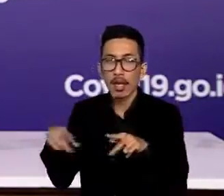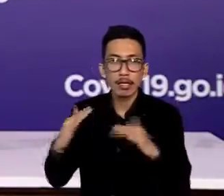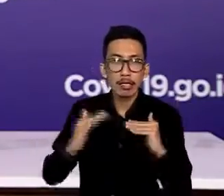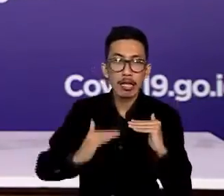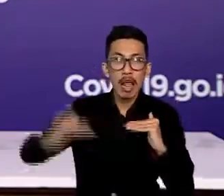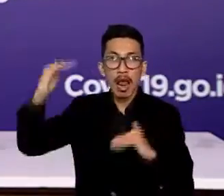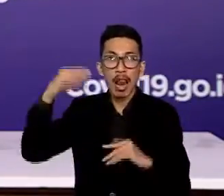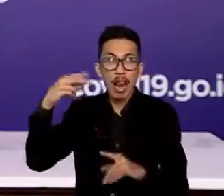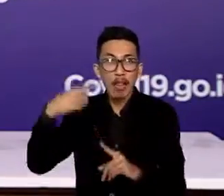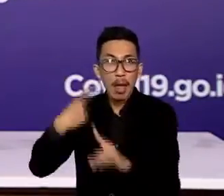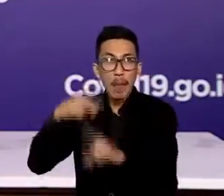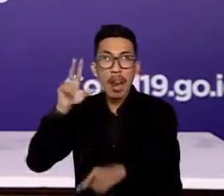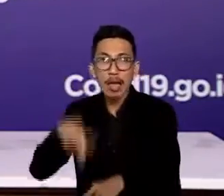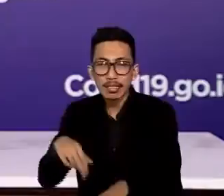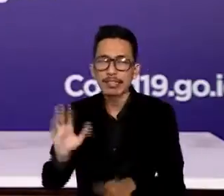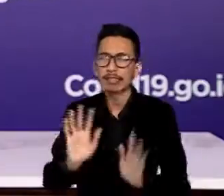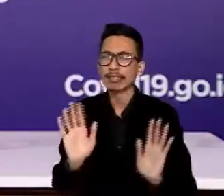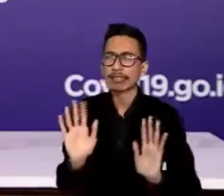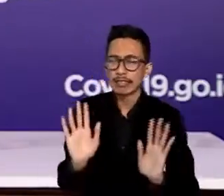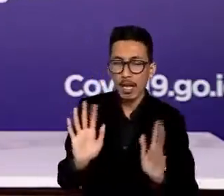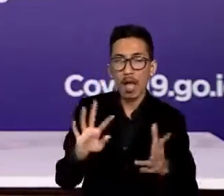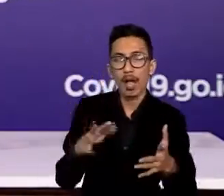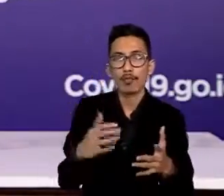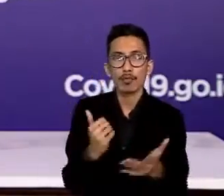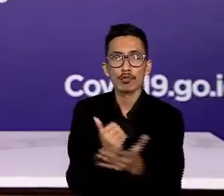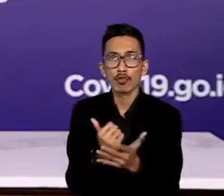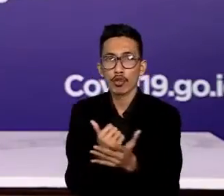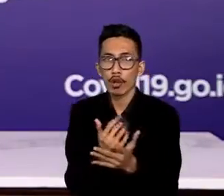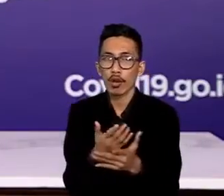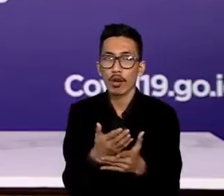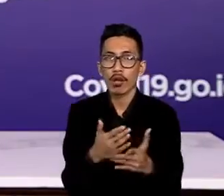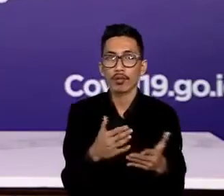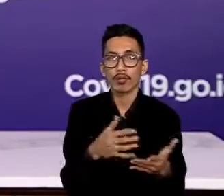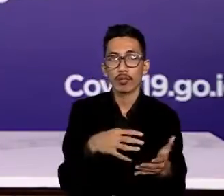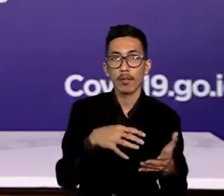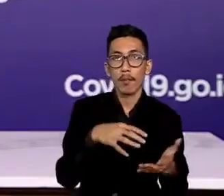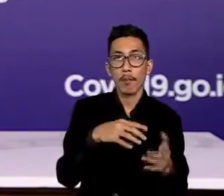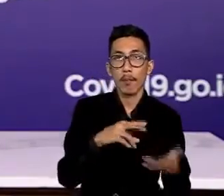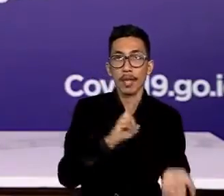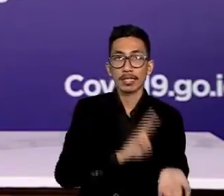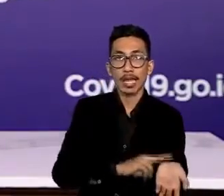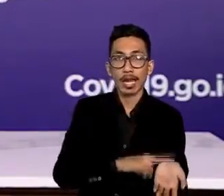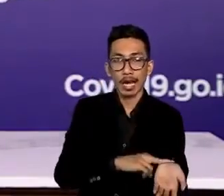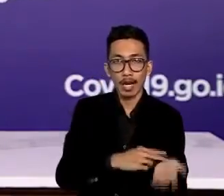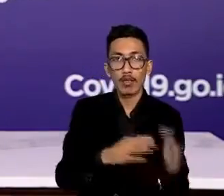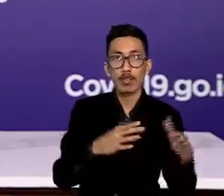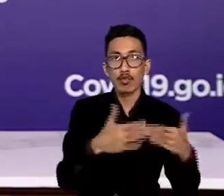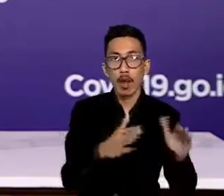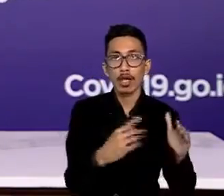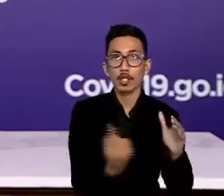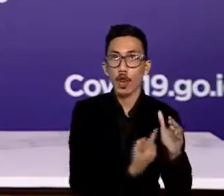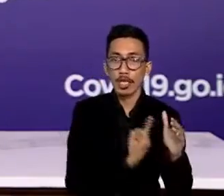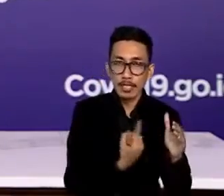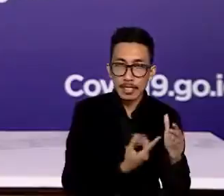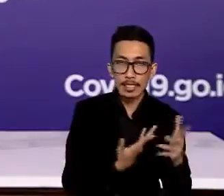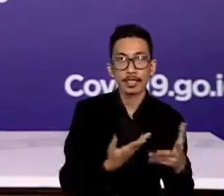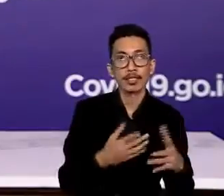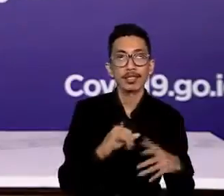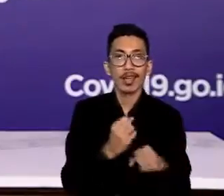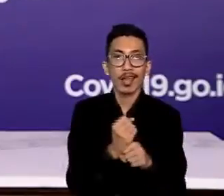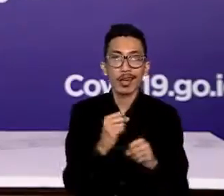terus tingkatkan penanganan kasus utamanya pada pasien di ruang isolasi intensif dan IGD